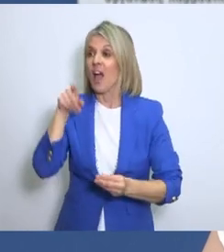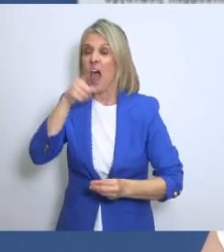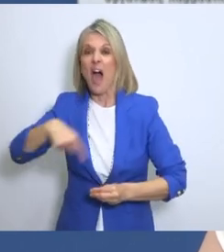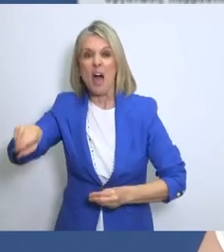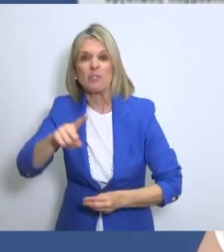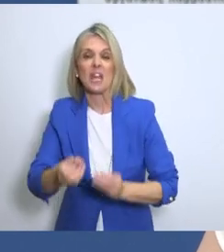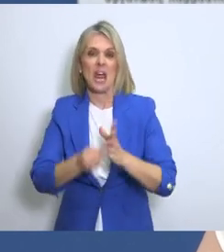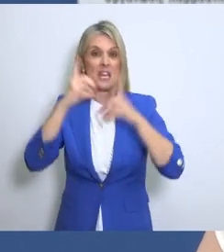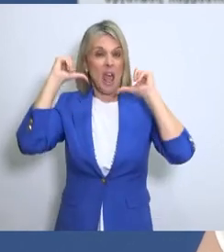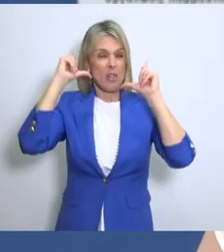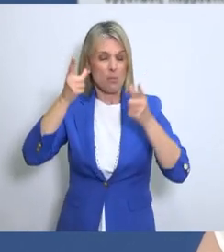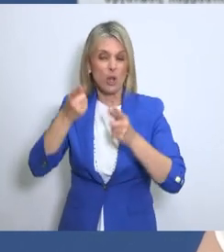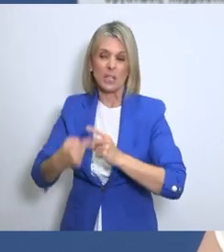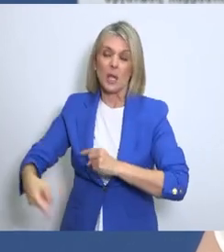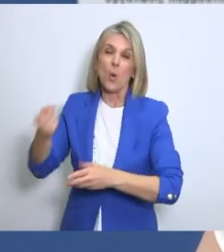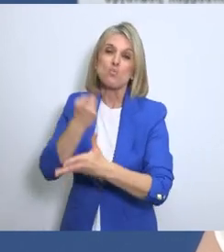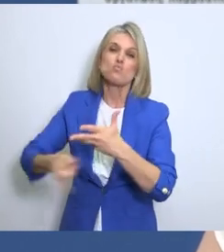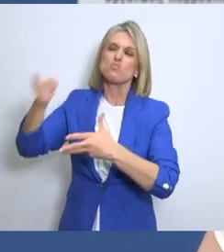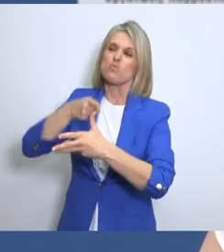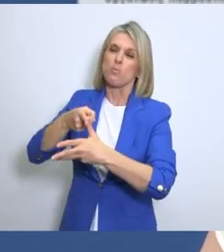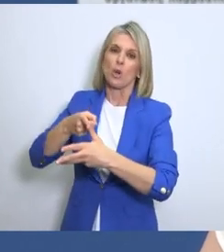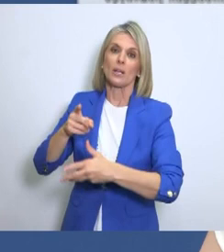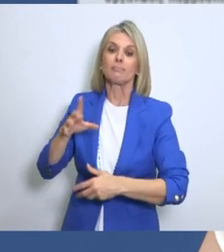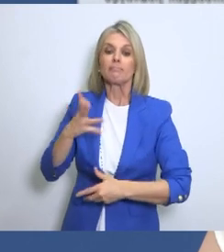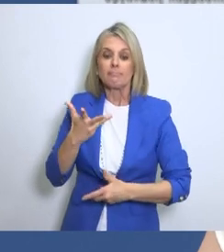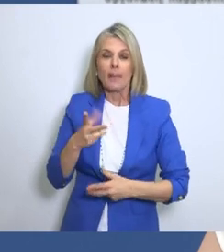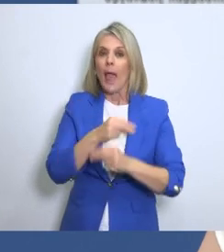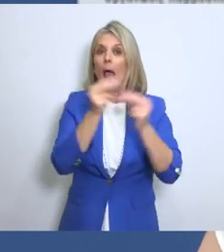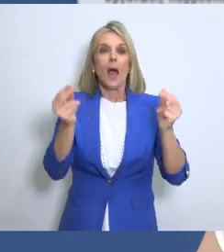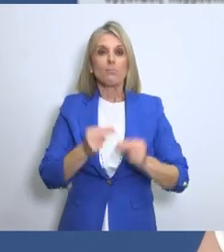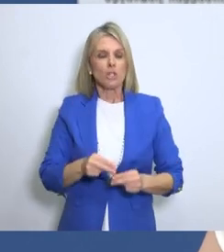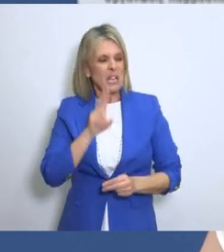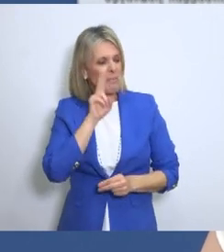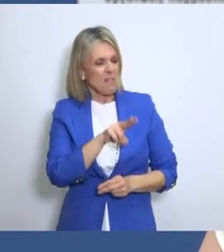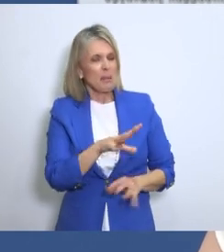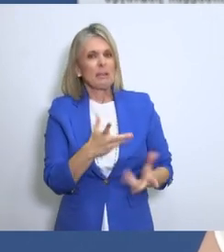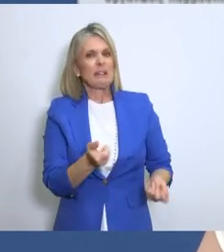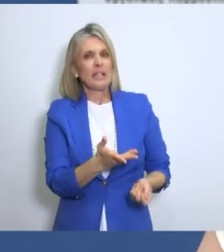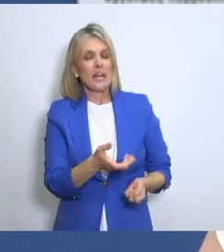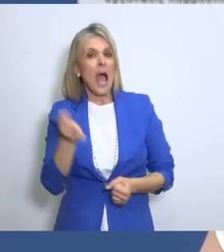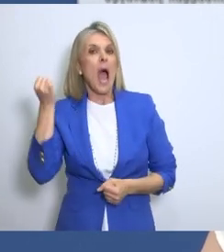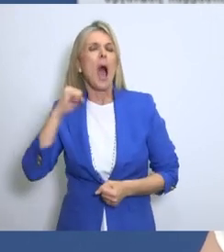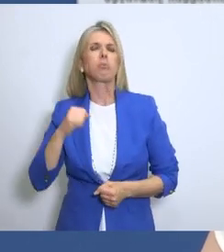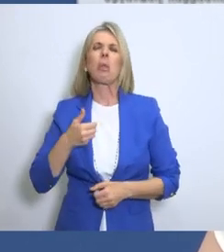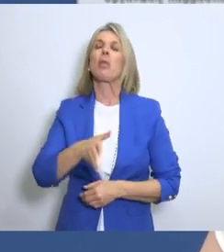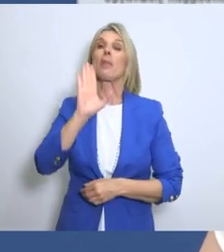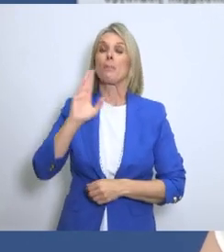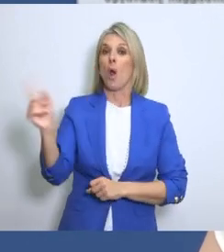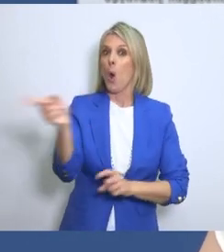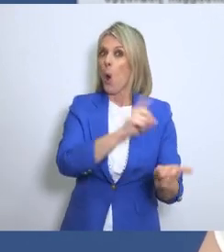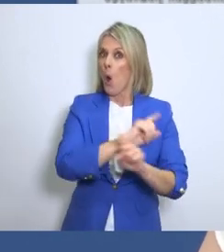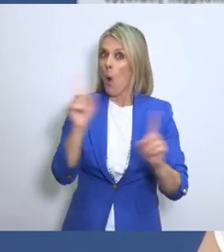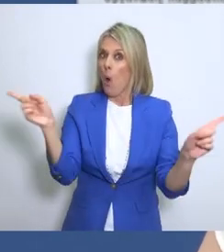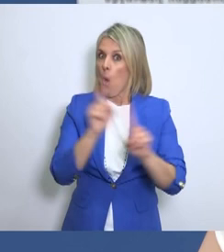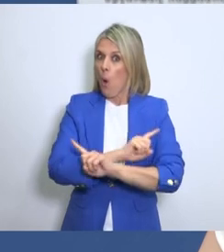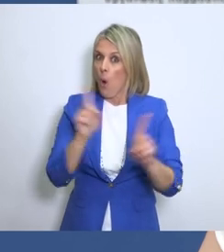Μητσοτάκη, προσπαθούν να στρέψουν αυτή την αηδία στην αποχή. Η ΟΚΔΕ καλεί, όχι στην αποχή. Ρίχνει νερό στο μήλο της